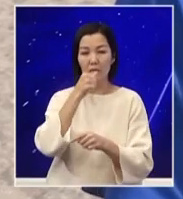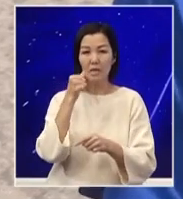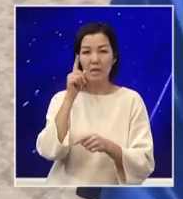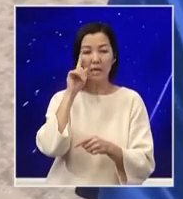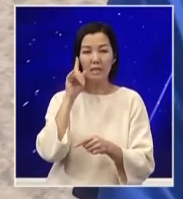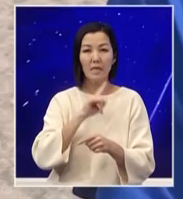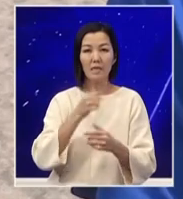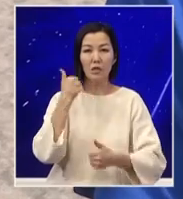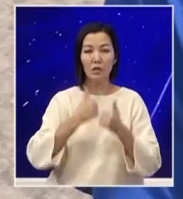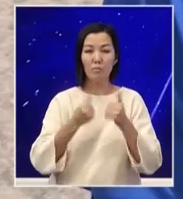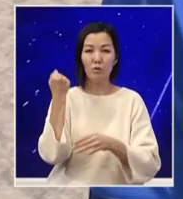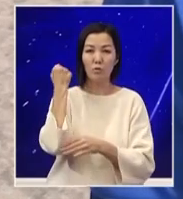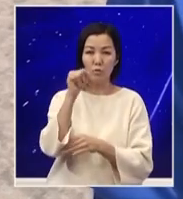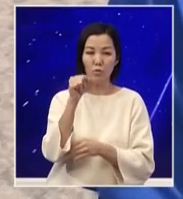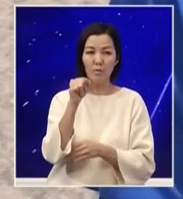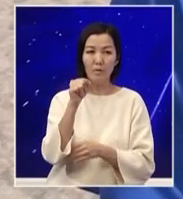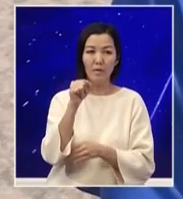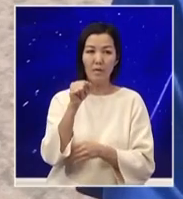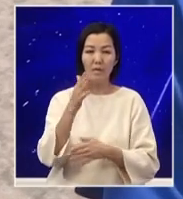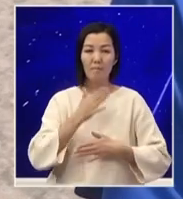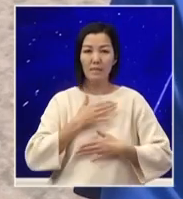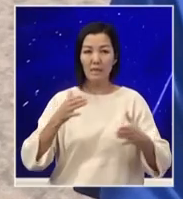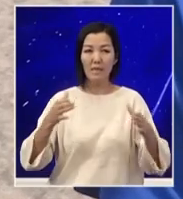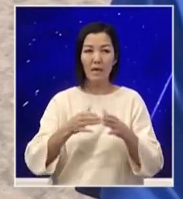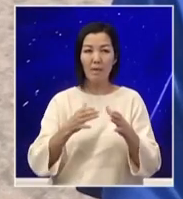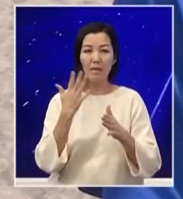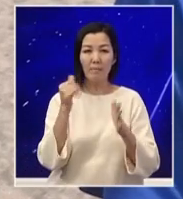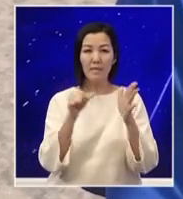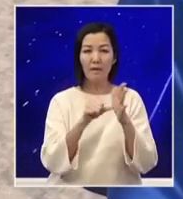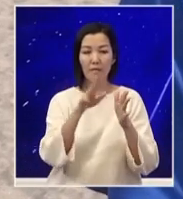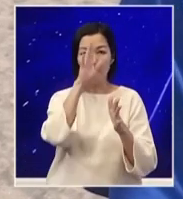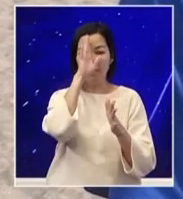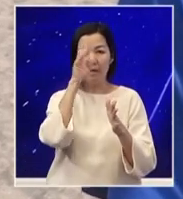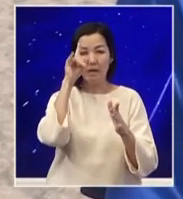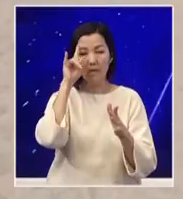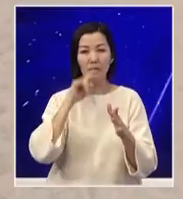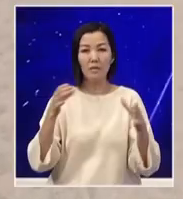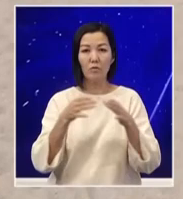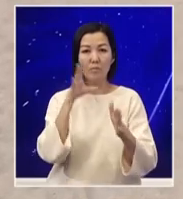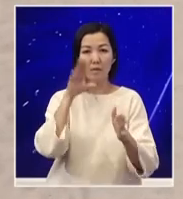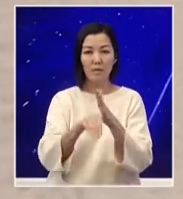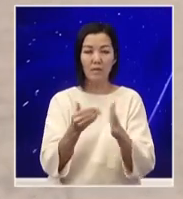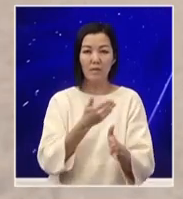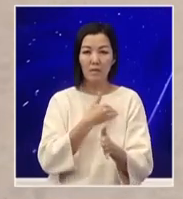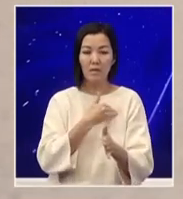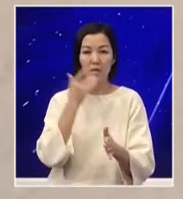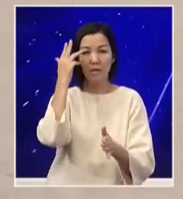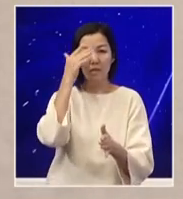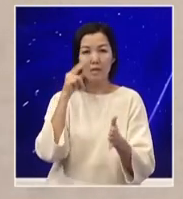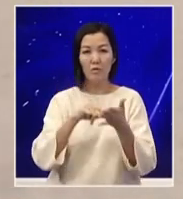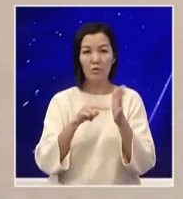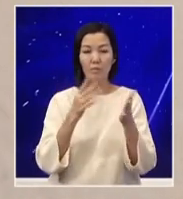ұтып, осы біздің командадан 5-6 бала Қазақстан құрамына кірсе деген ой бар.